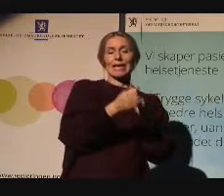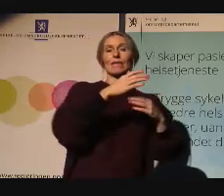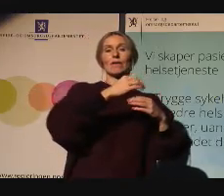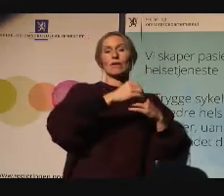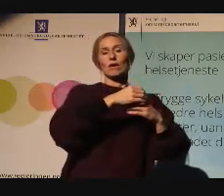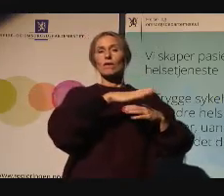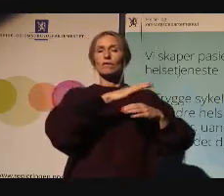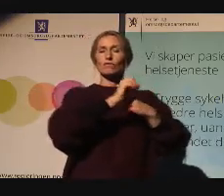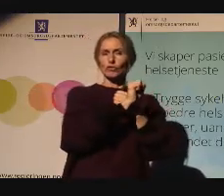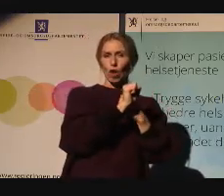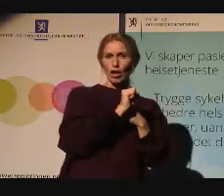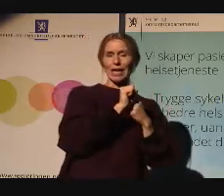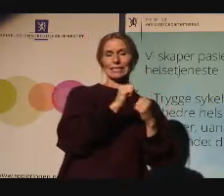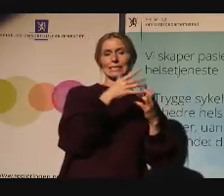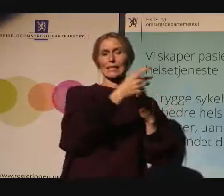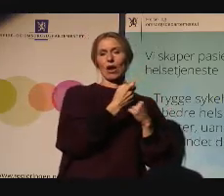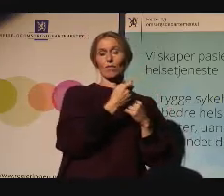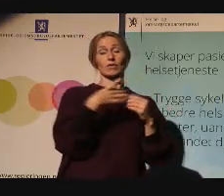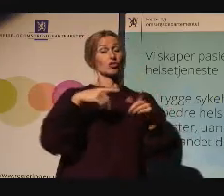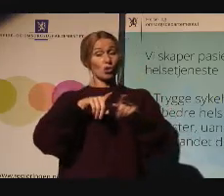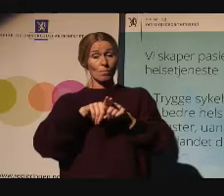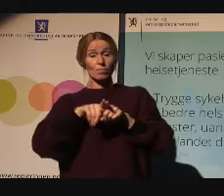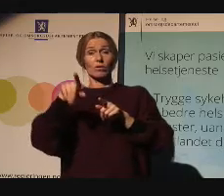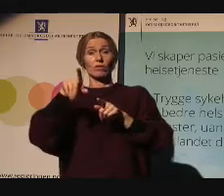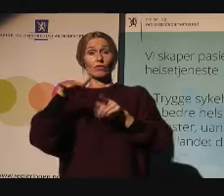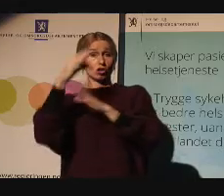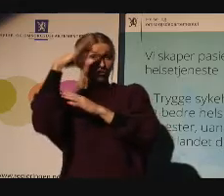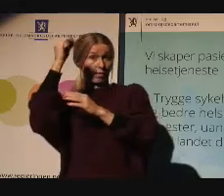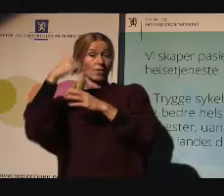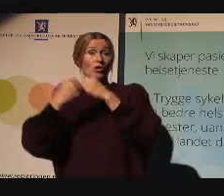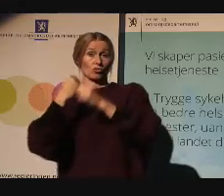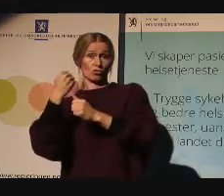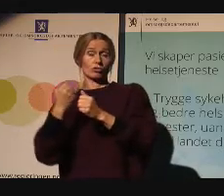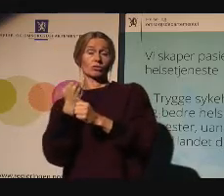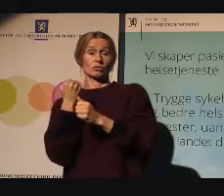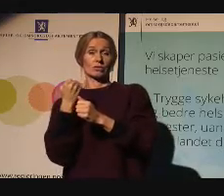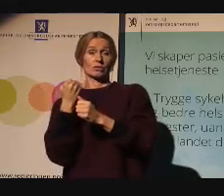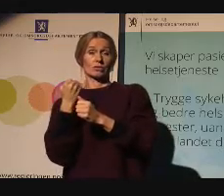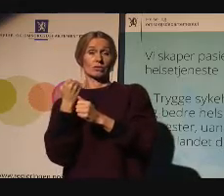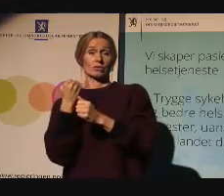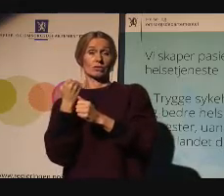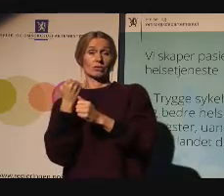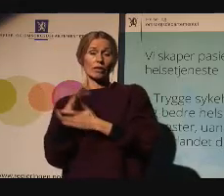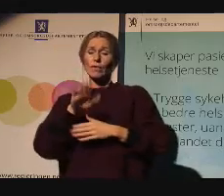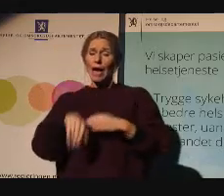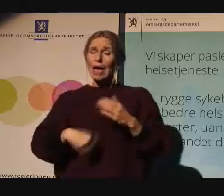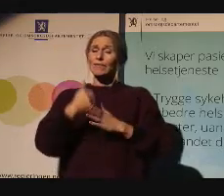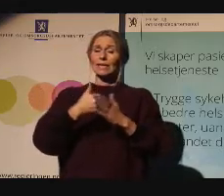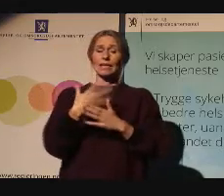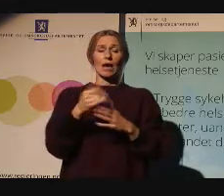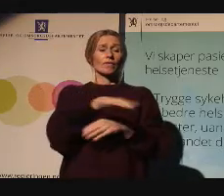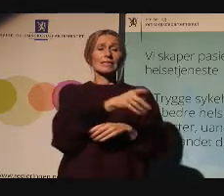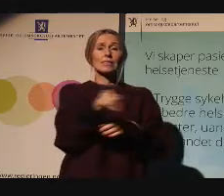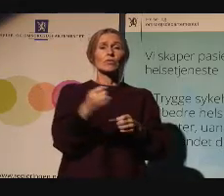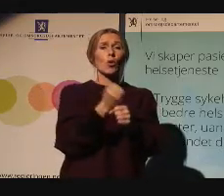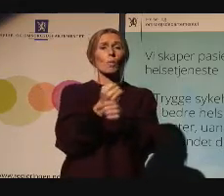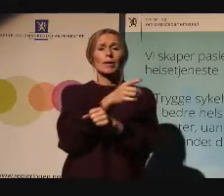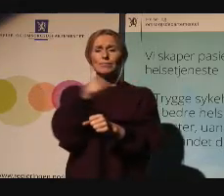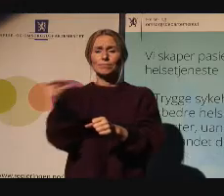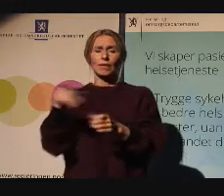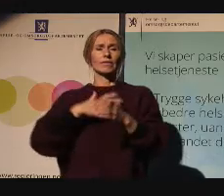sånn som Folkesmannen har gjort i Ida-saken. Og det viktig at de som jobber der ute har kunnskap